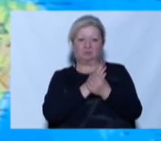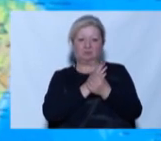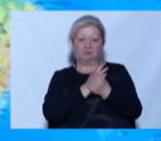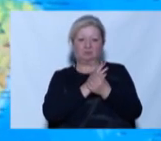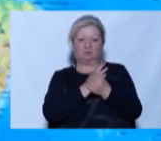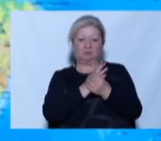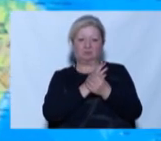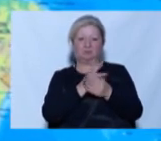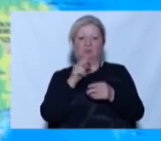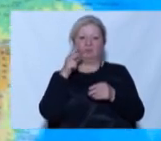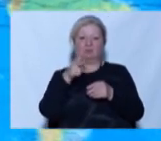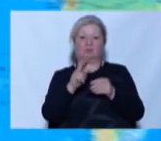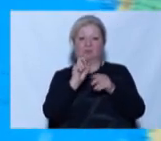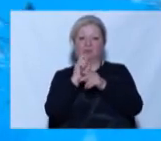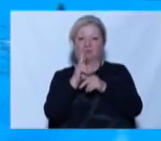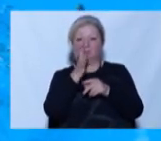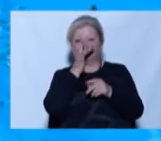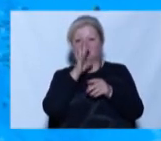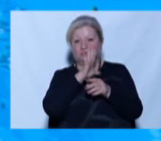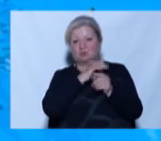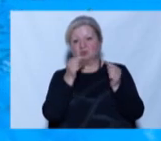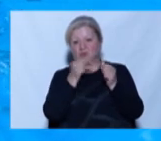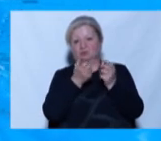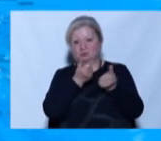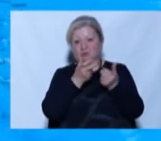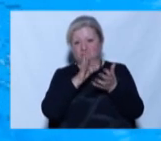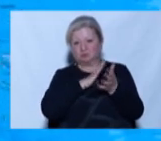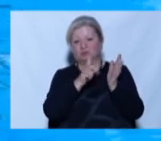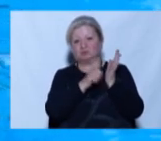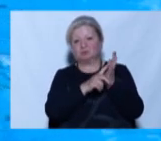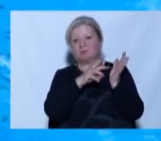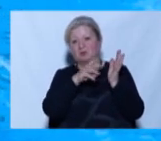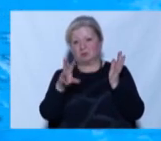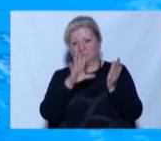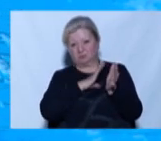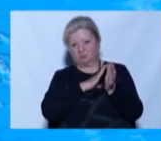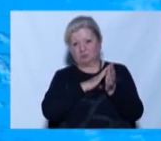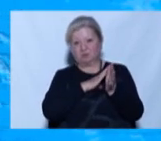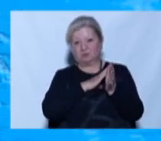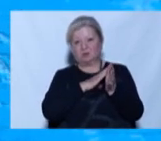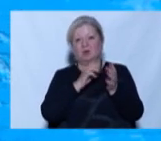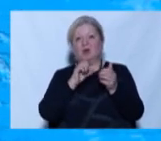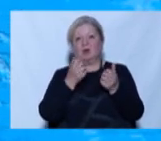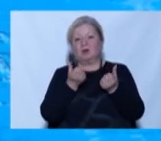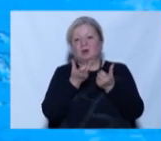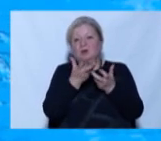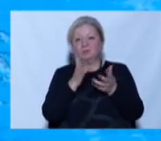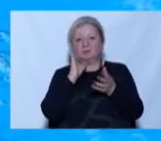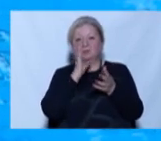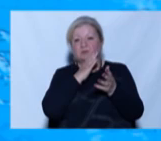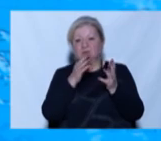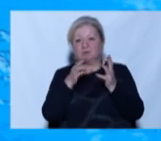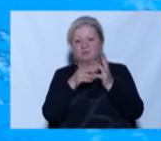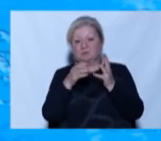2012 წელს იყო ზუსტად 7 მილიარდი. მაინც რამდენი ადამიანის დატევა შეუძლია დედამიწას? საინტერესოა ეს